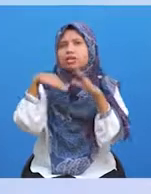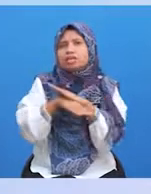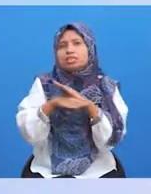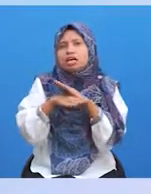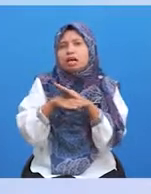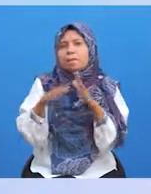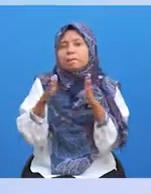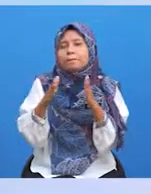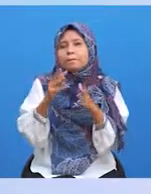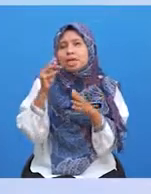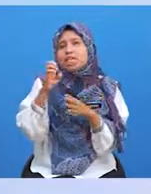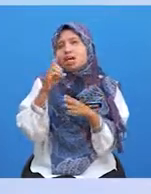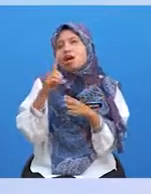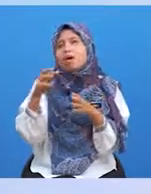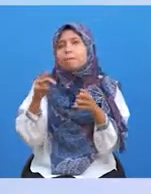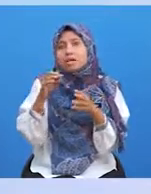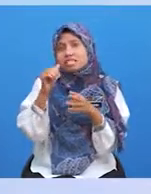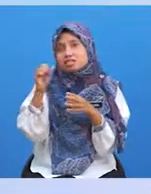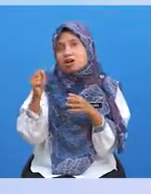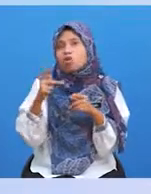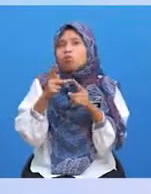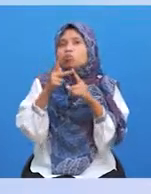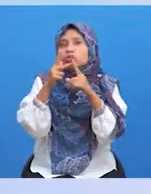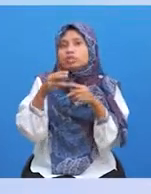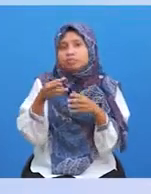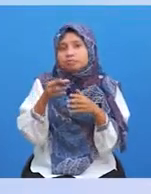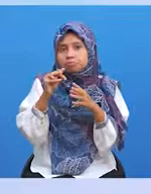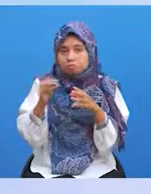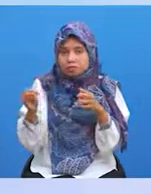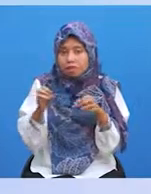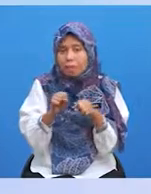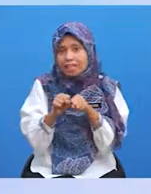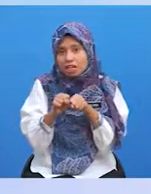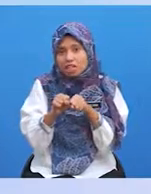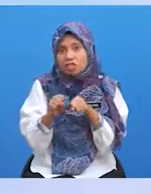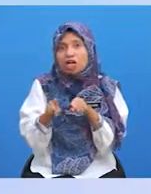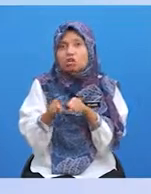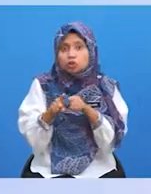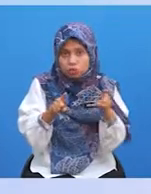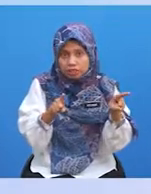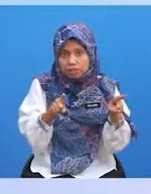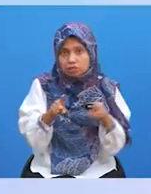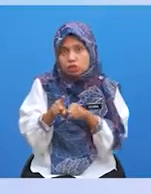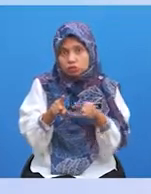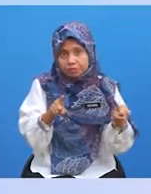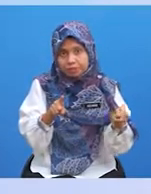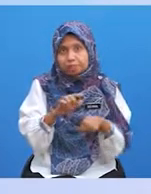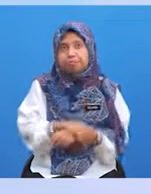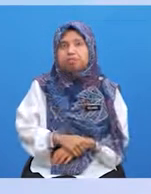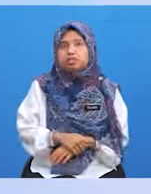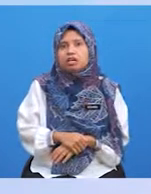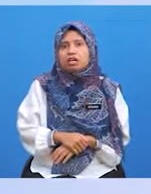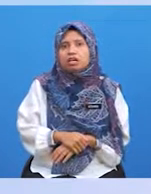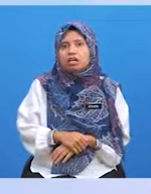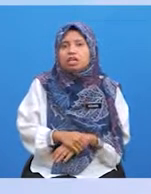khususnya media sosial. Seterusnya, kita sambung dengan ayat takrif umum tadi. Secara